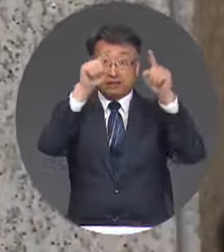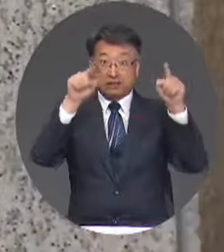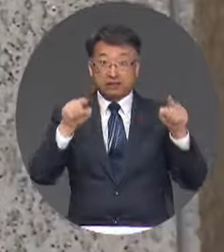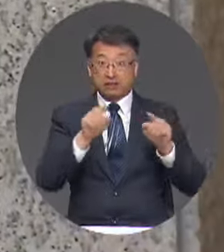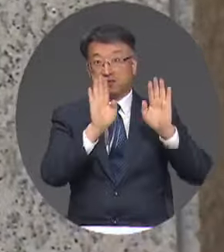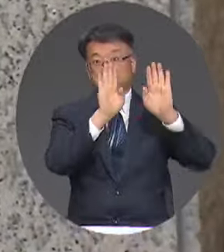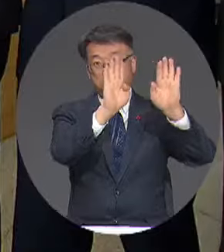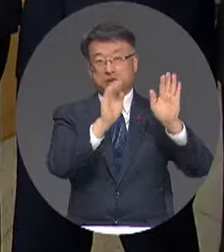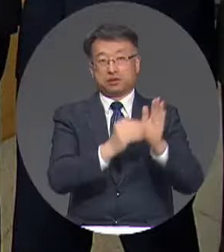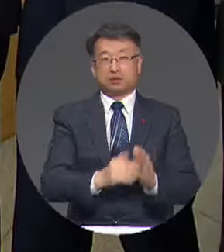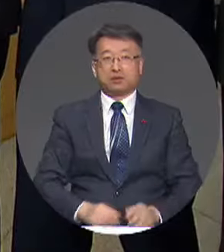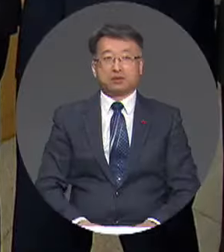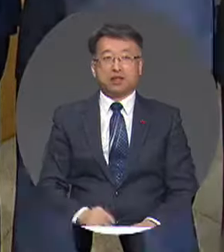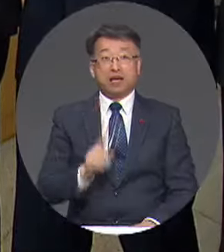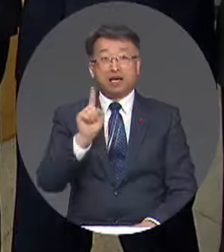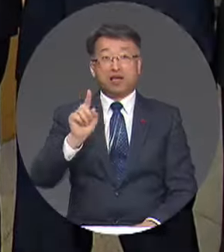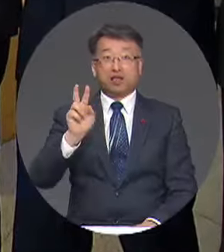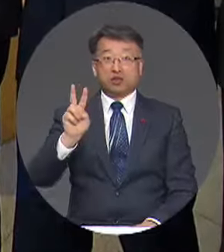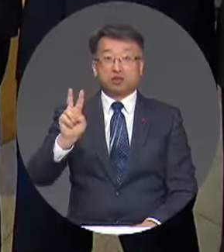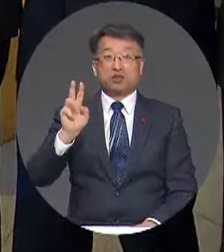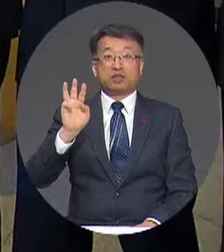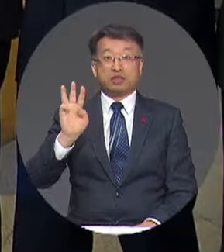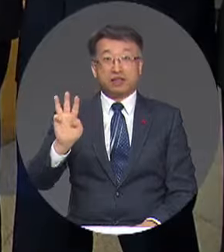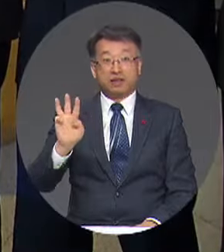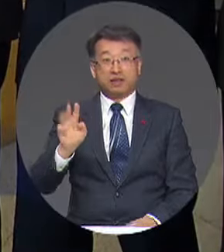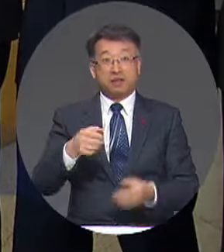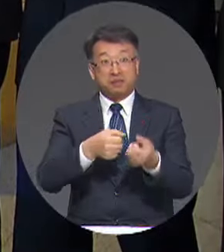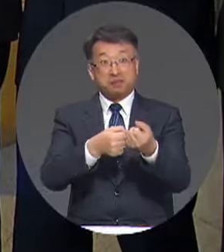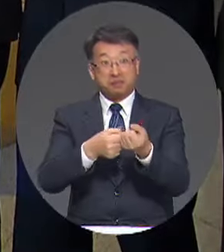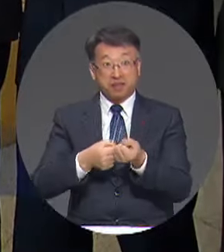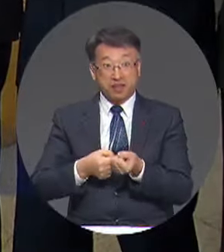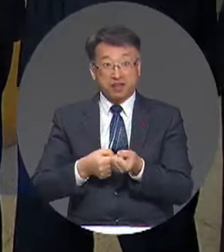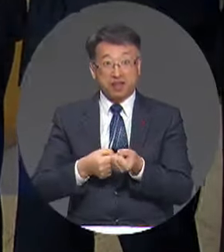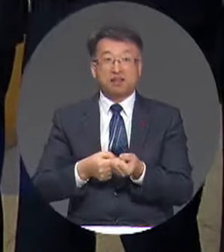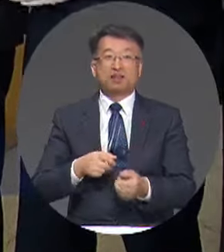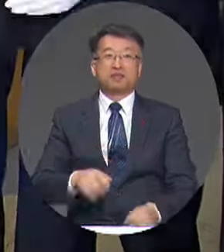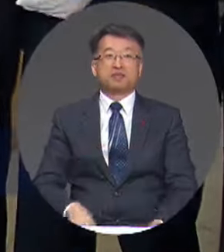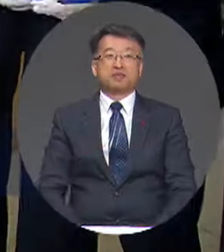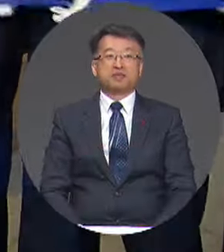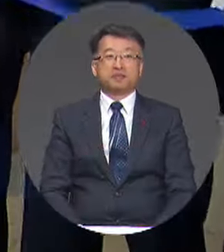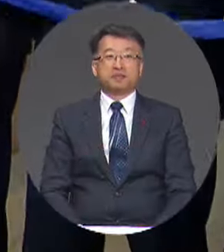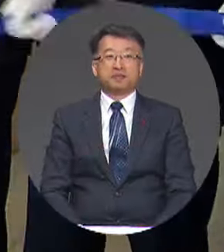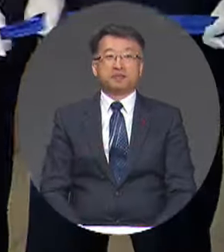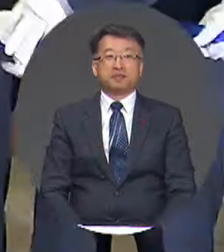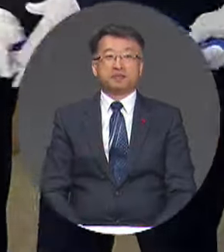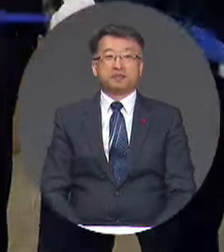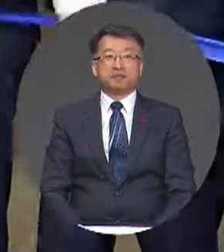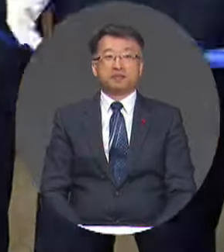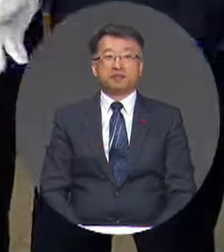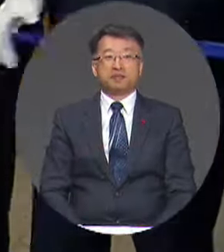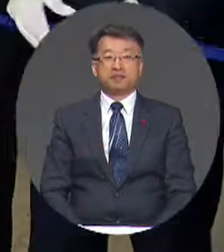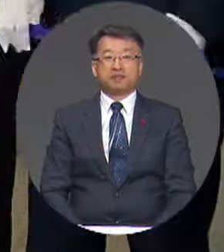내 걸렸습니다. 하나, 둘, 셋, 우주로! 우주로!